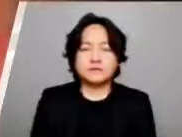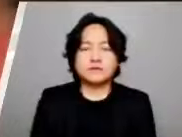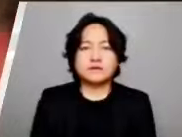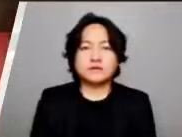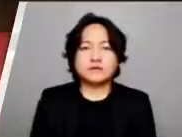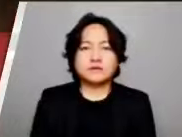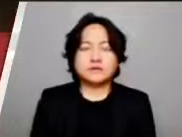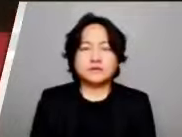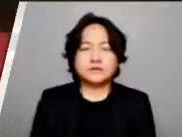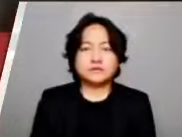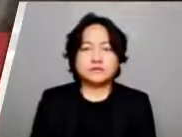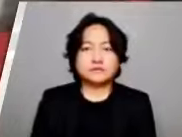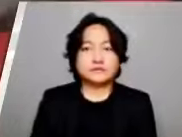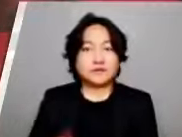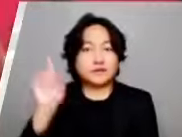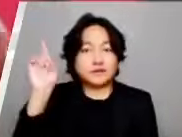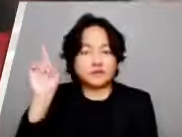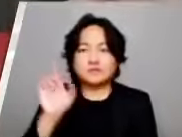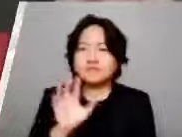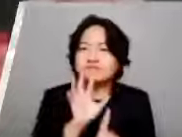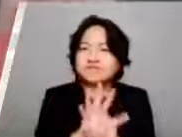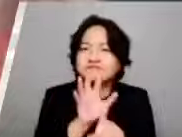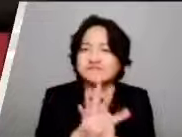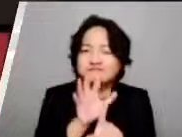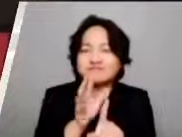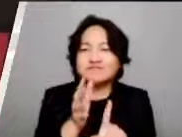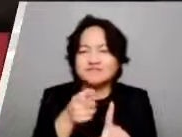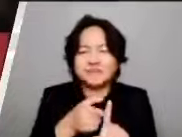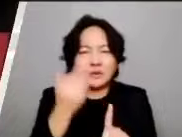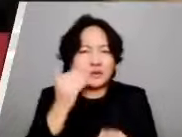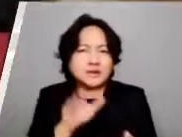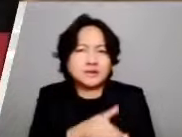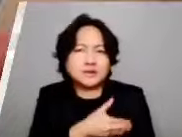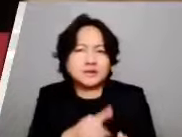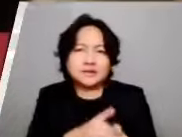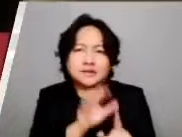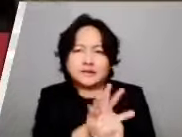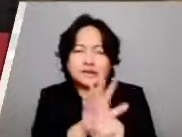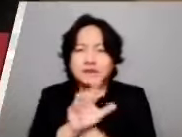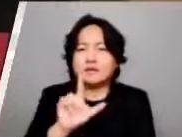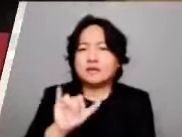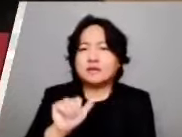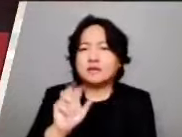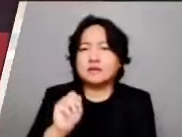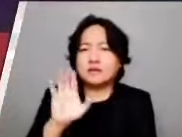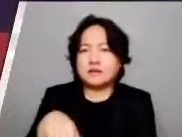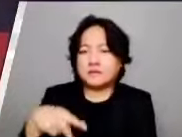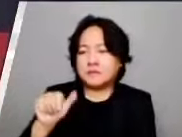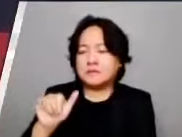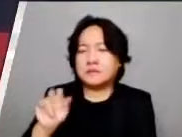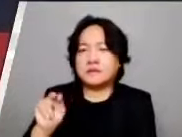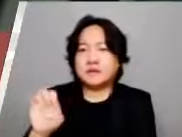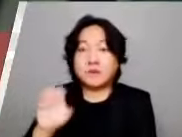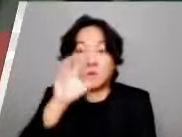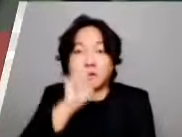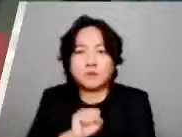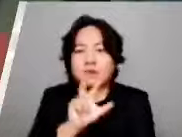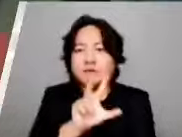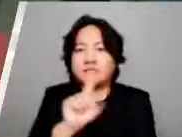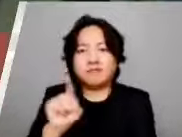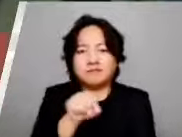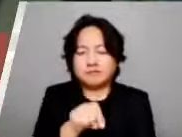Nagdadalamhati ang fans sa pagkamatay ng One Direction member na si Liam Payne at age 31. Base sa